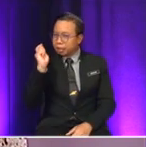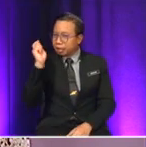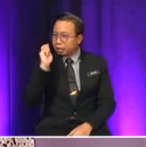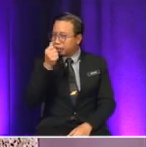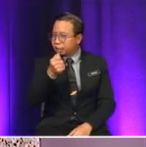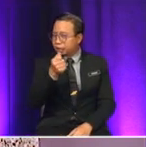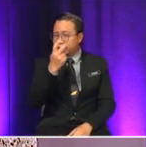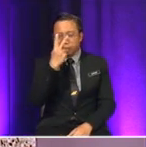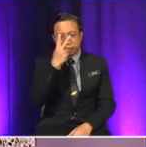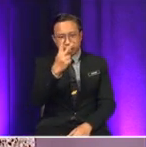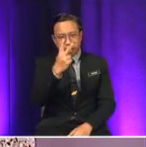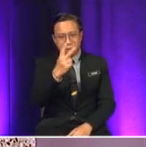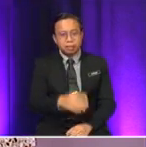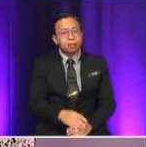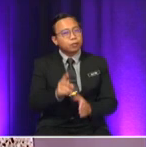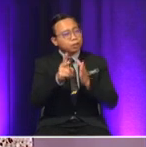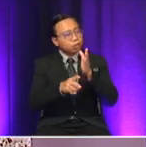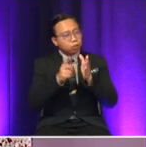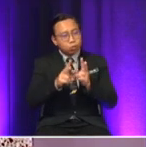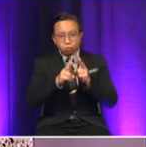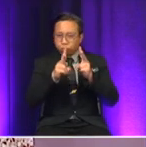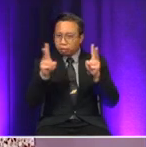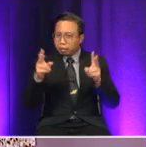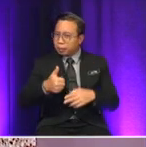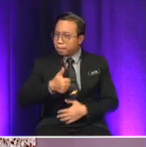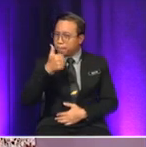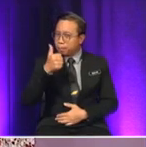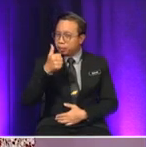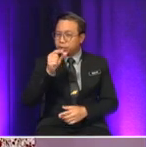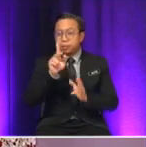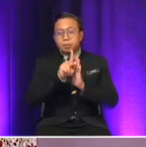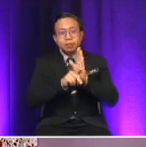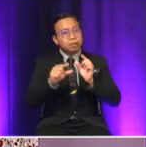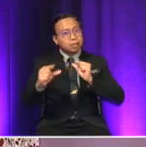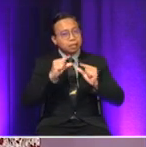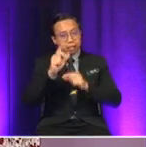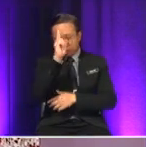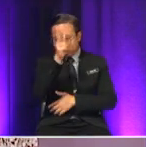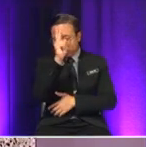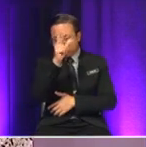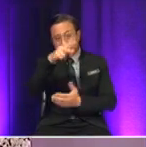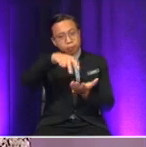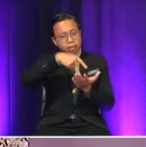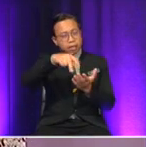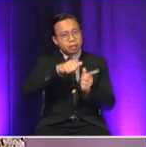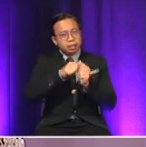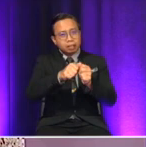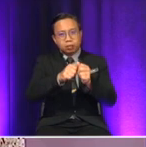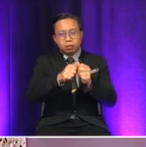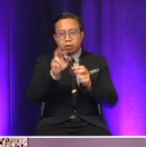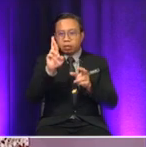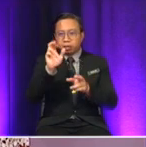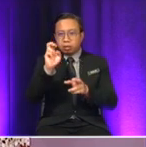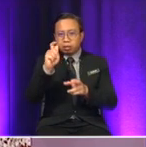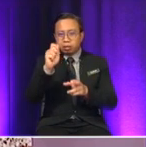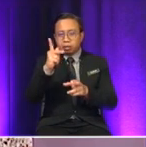anda telah pun menyaksikan video yang sangat menarik, pergerakan kreatif menari mengikut rentak lagu